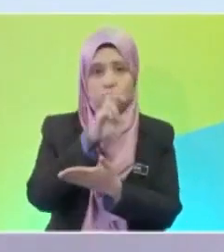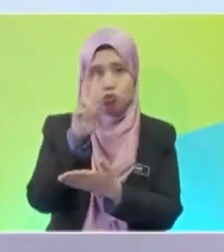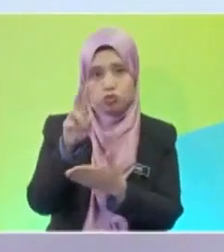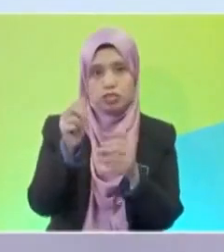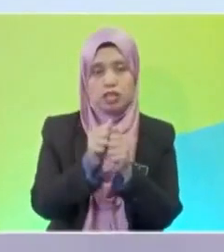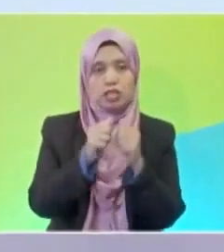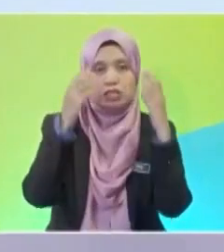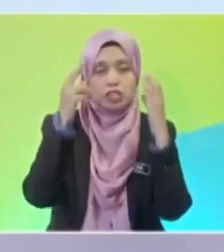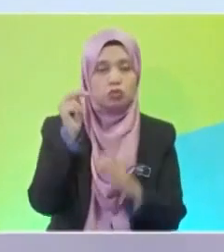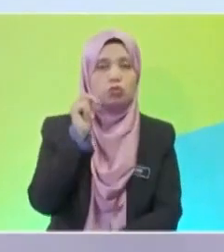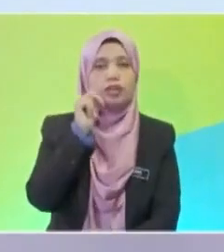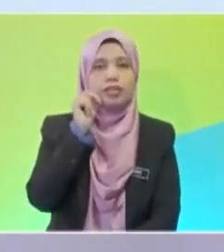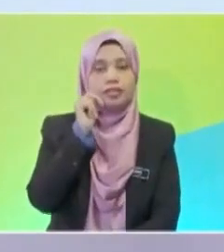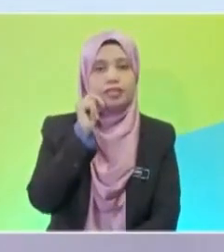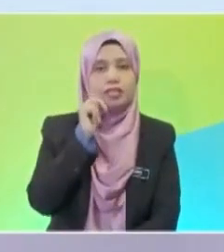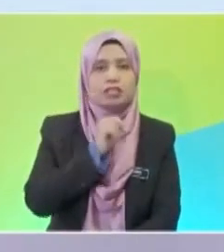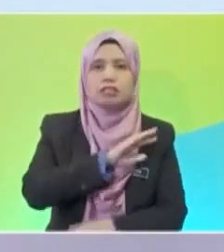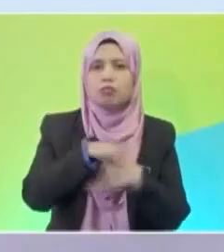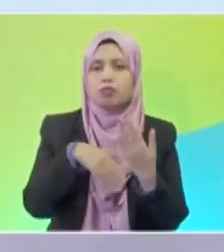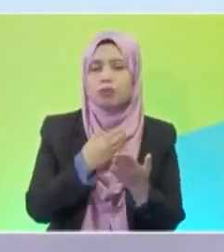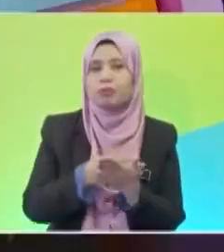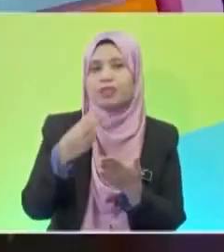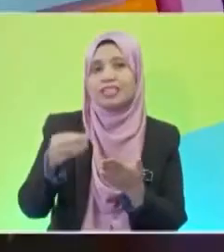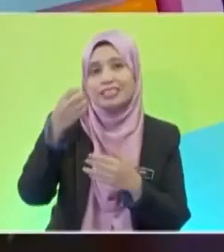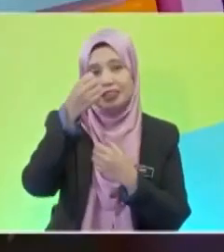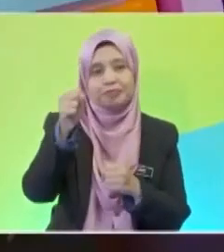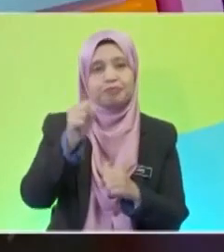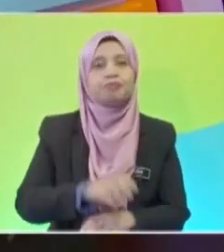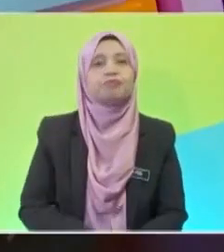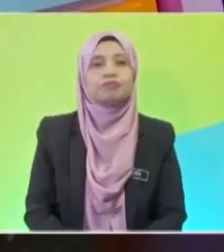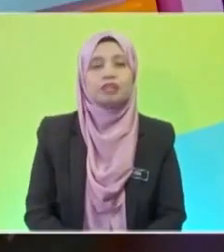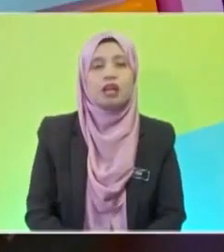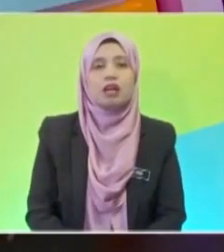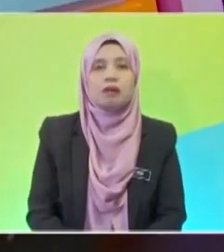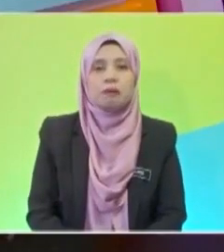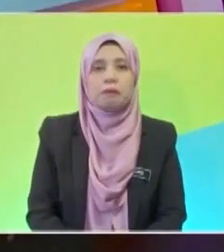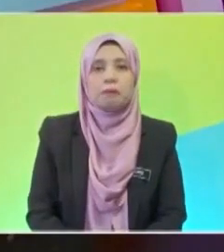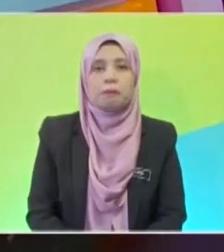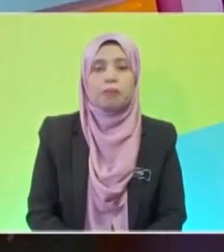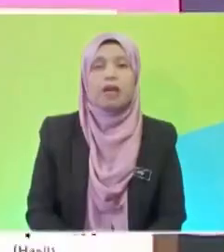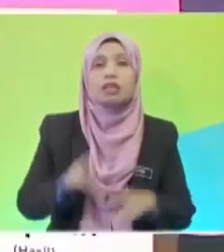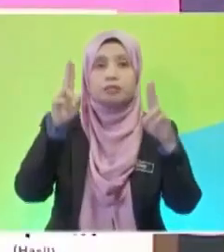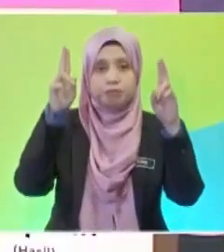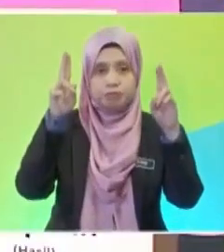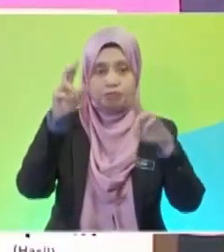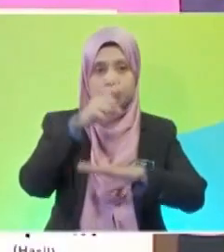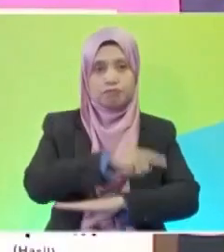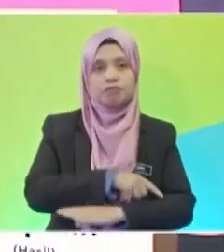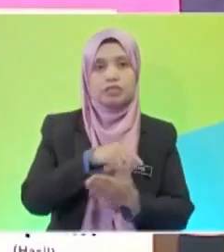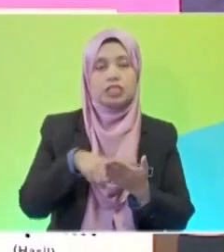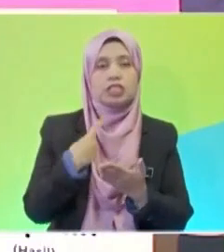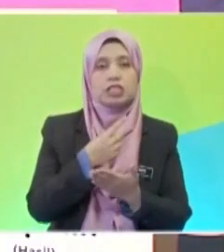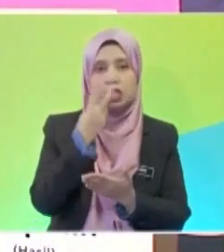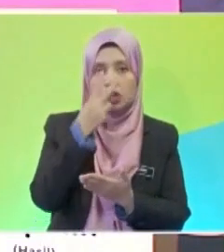Cikgu, saya pun tak nak buang masa. Ya. Murid-murid sudah bersedia. Ayo kita teruskan. Okey, terima kasih Nisa. Okey, topik yang pertama kita akan lihat